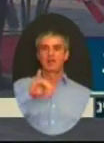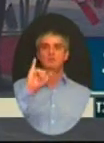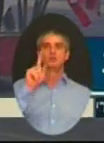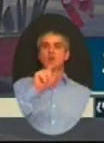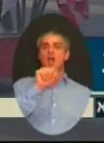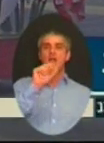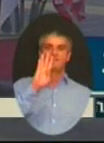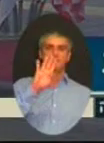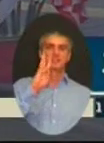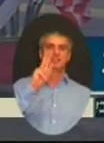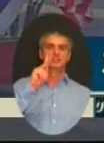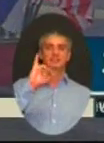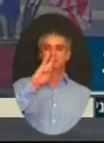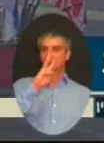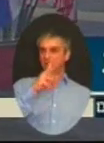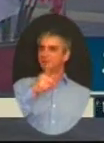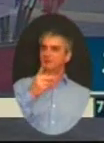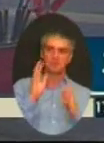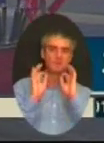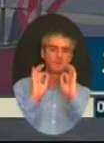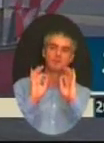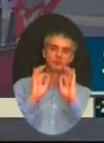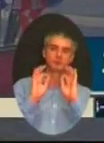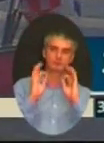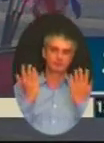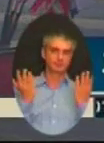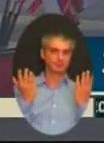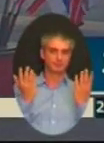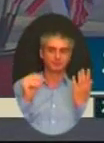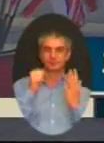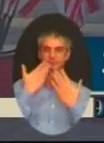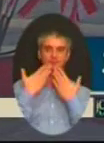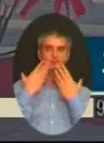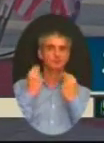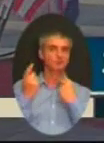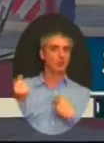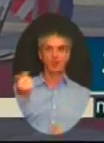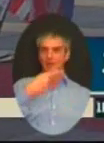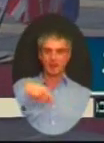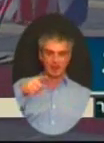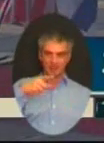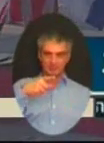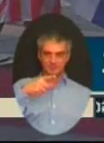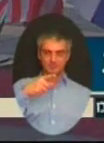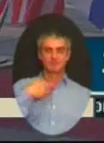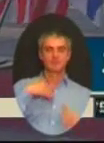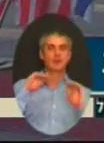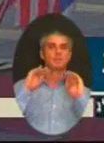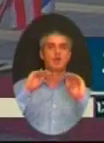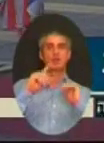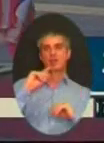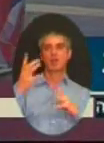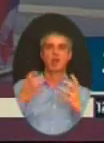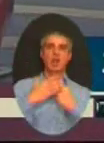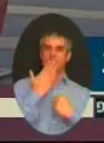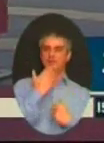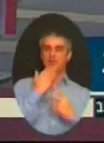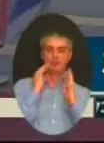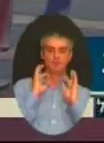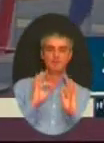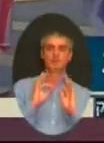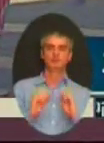קיש. וזה ממש, קודם תודה לכם, וברכות לכל עם ישראל,